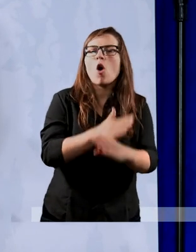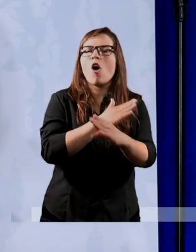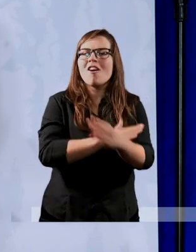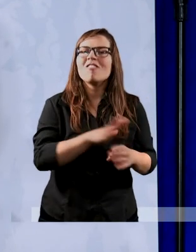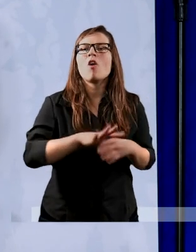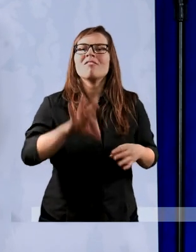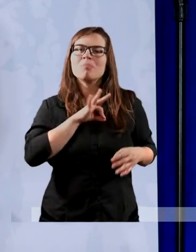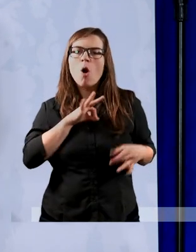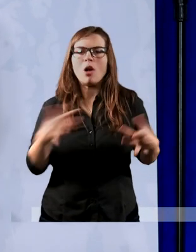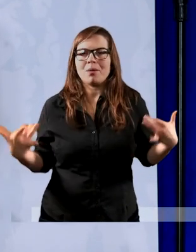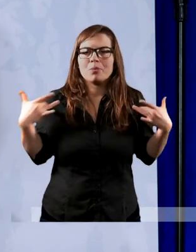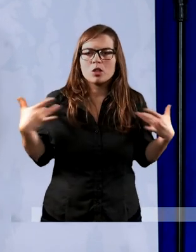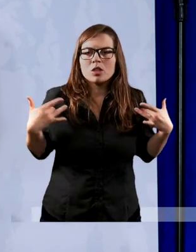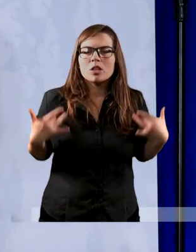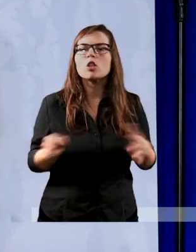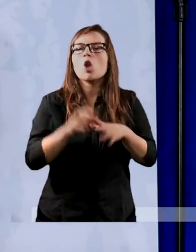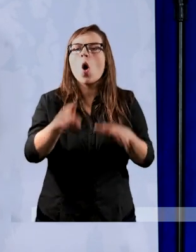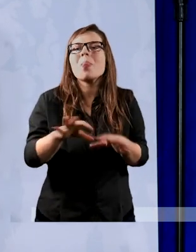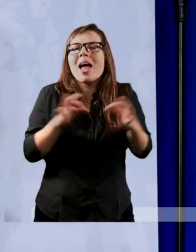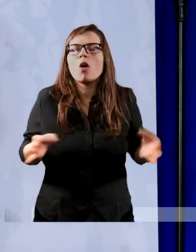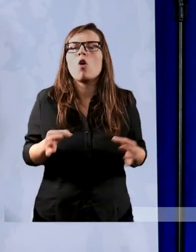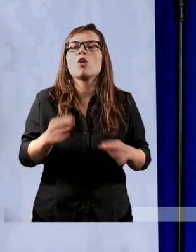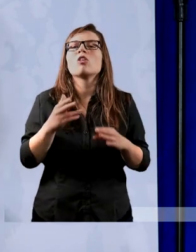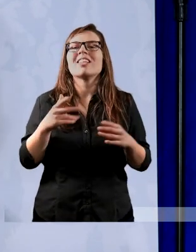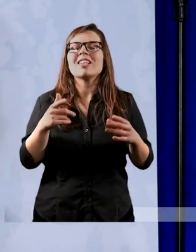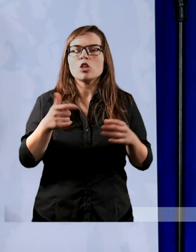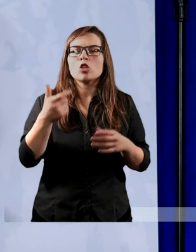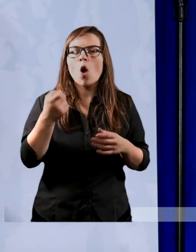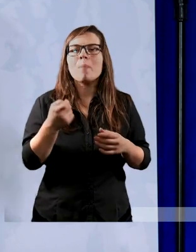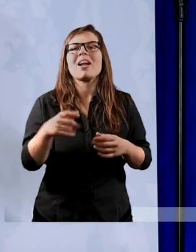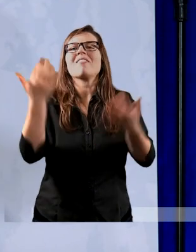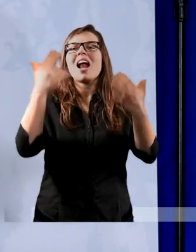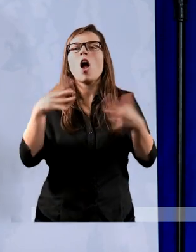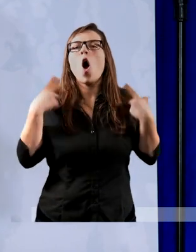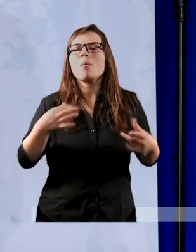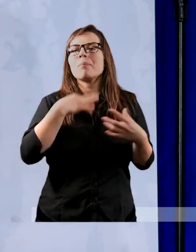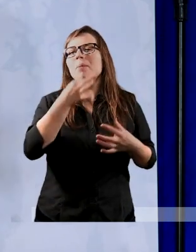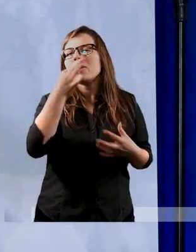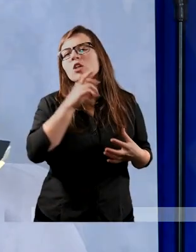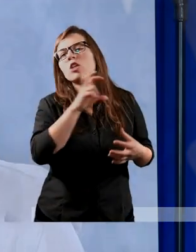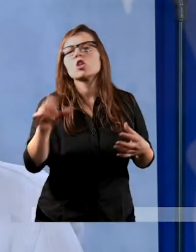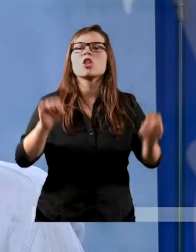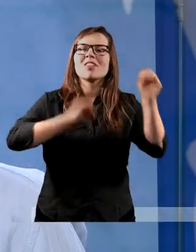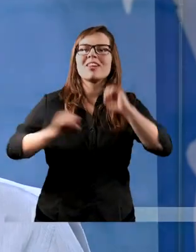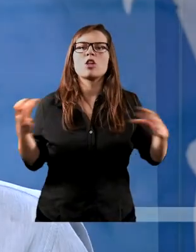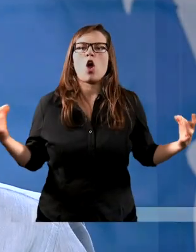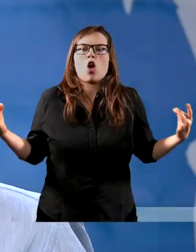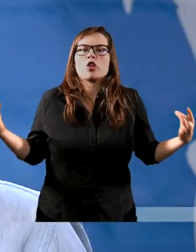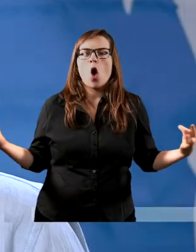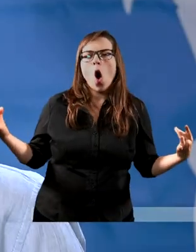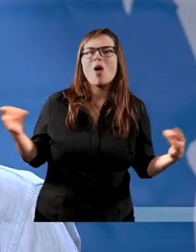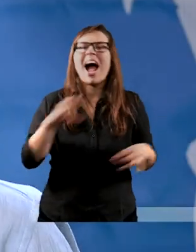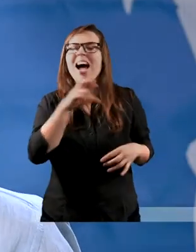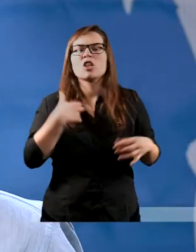w moim życiu. Do tego stopnia, że wiele osób pyta mnie często, czy ćwiczę jogę, czy wykonuję